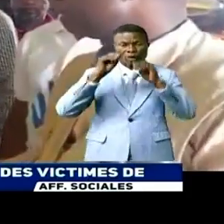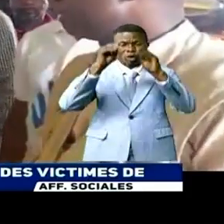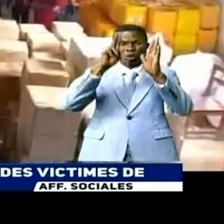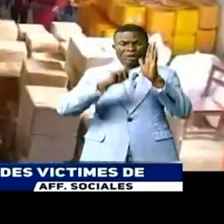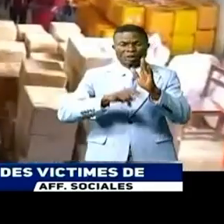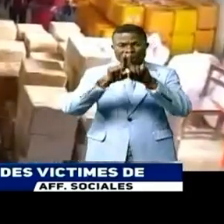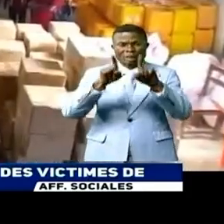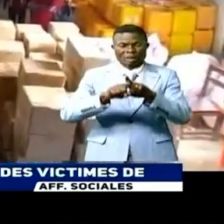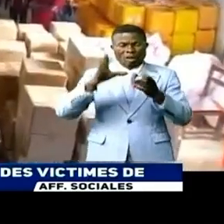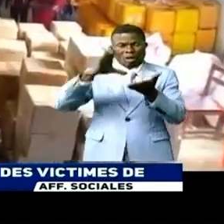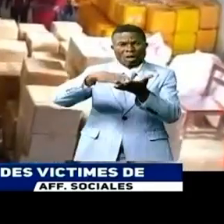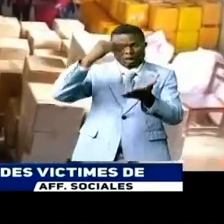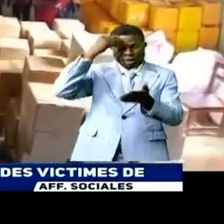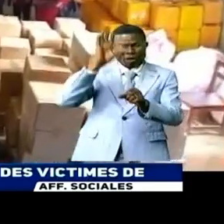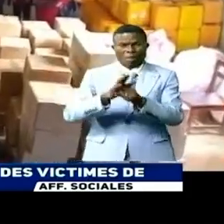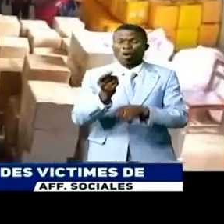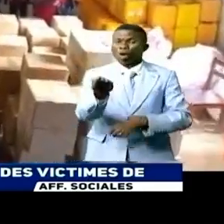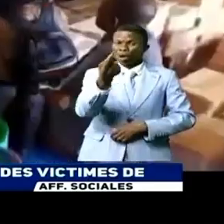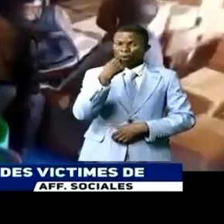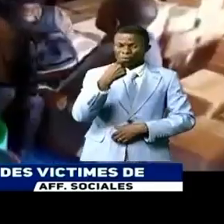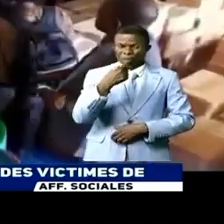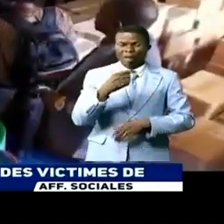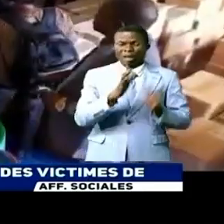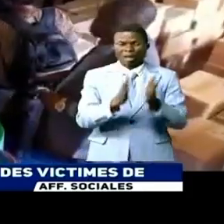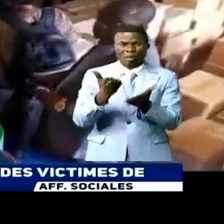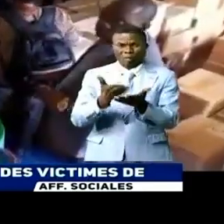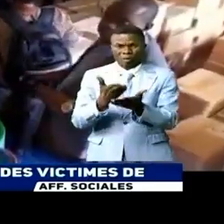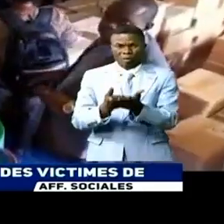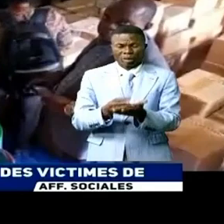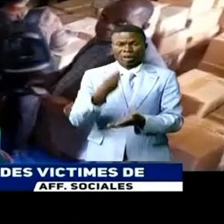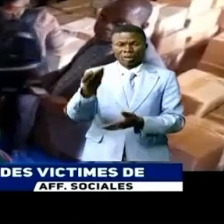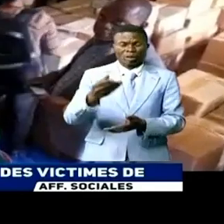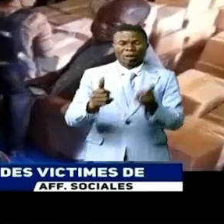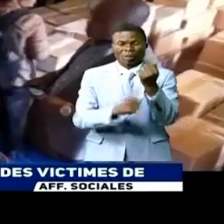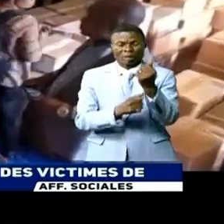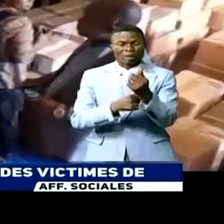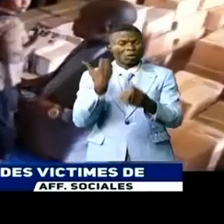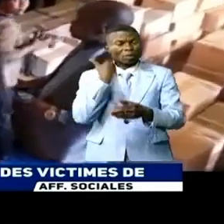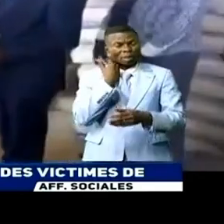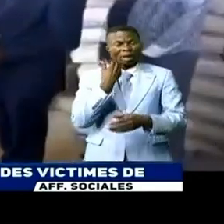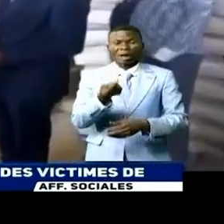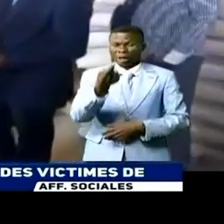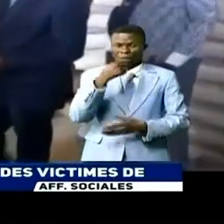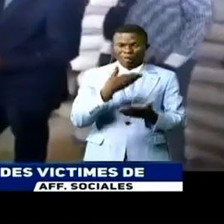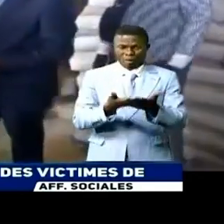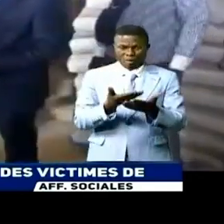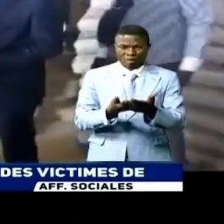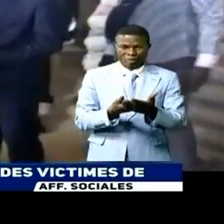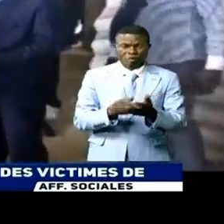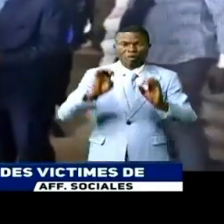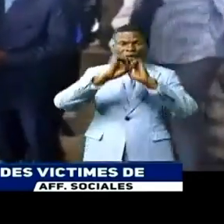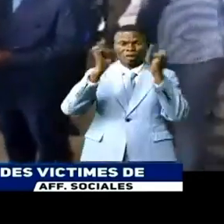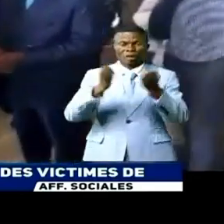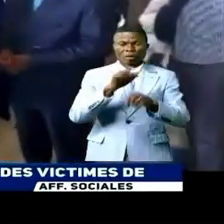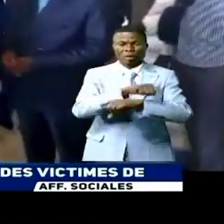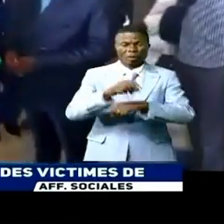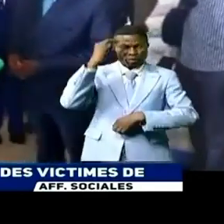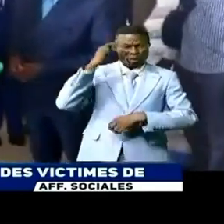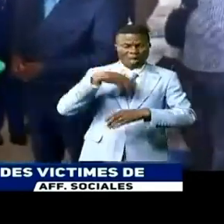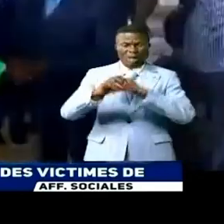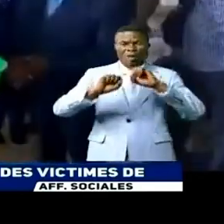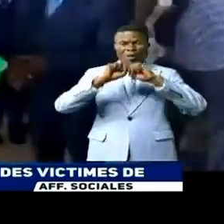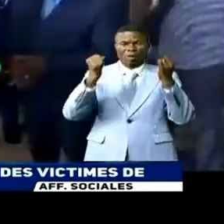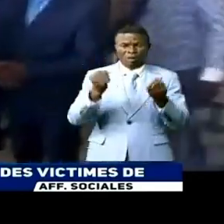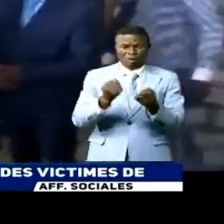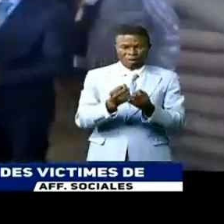lots de médicaments qu est prévue également pour soigner des victimes mais ces atrocités l'équipe du ministère des affaires sociales et à